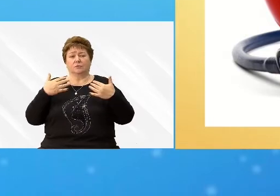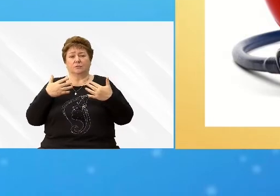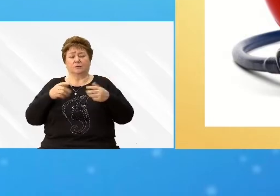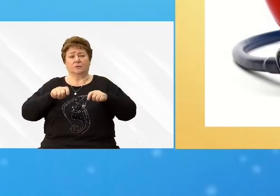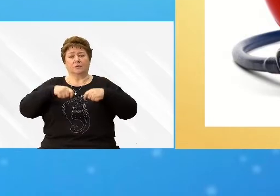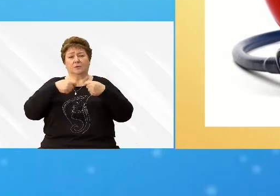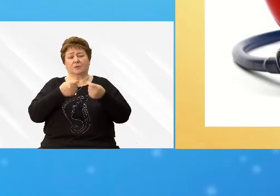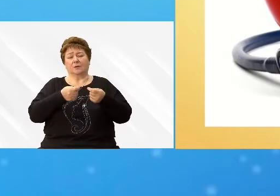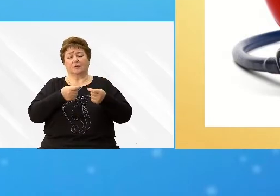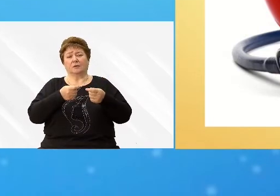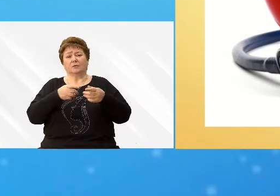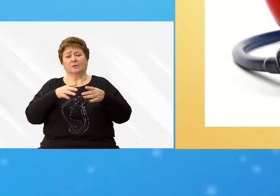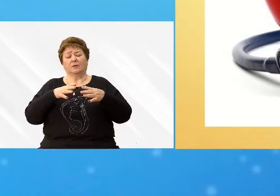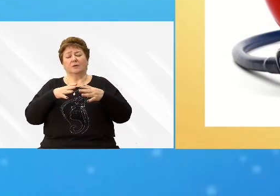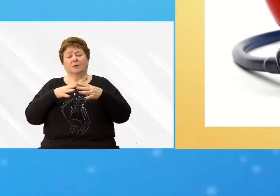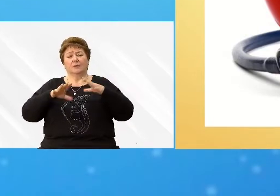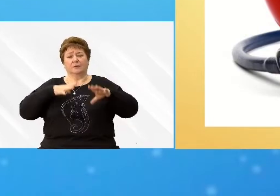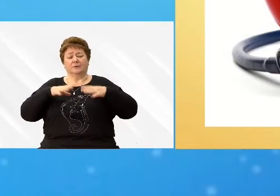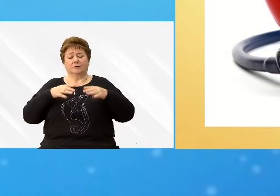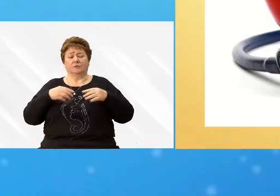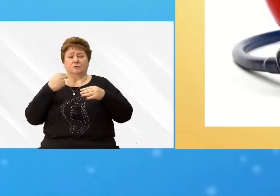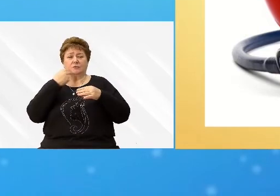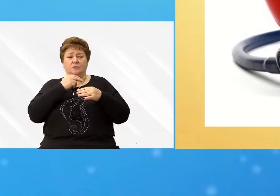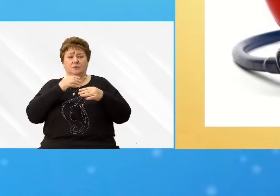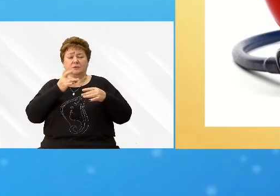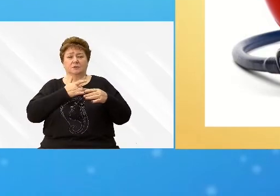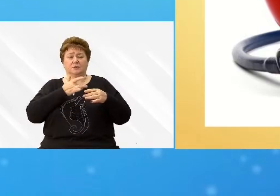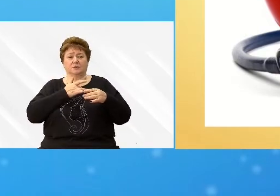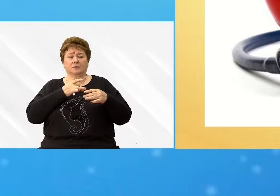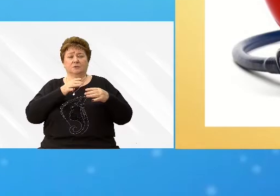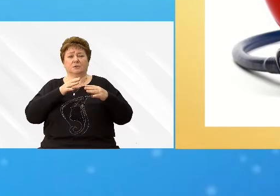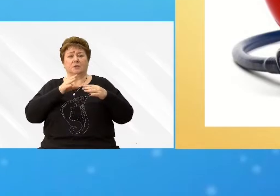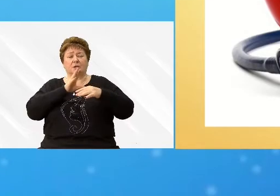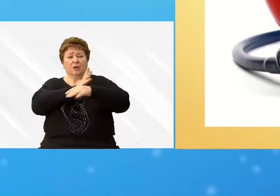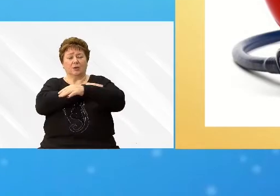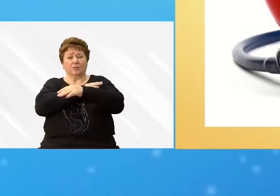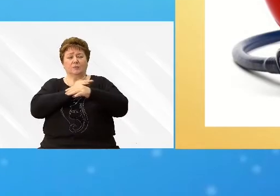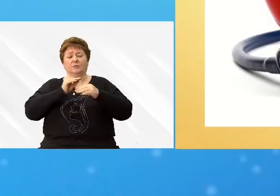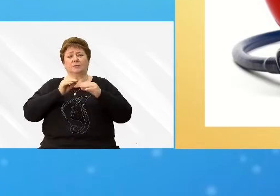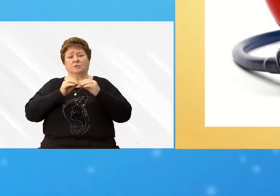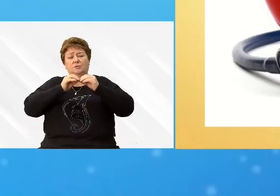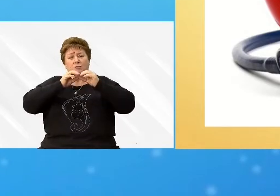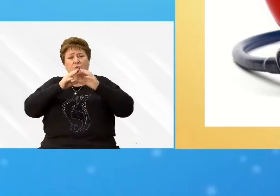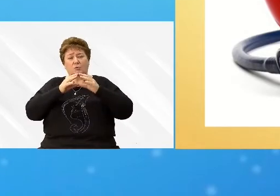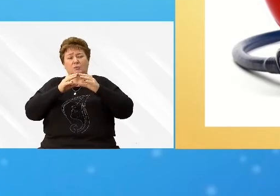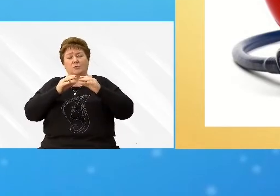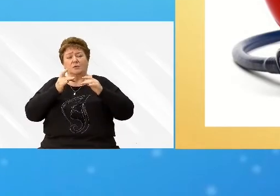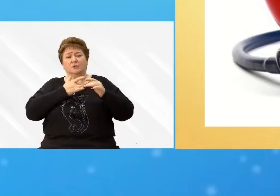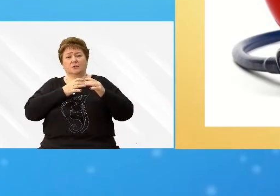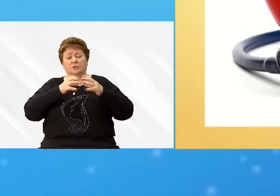обеспечивают тренировочный эффект сердечная мышца становится тоже сердце